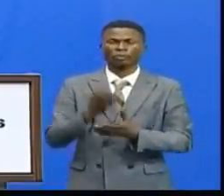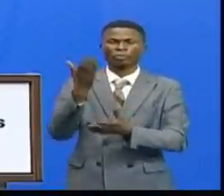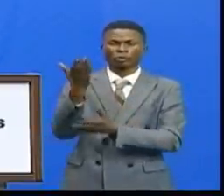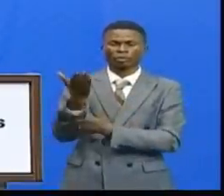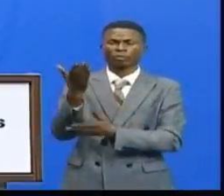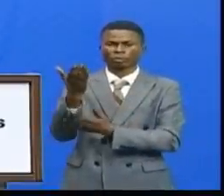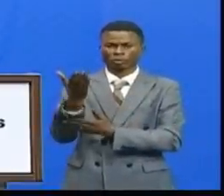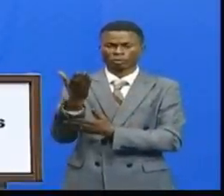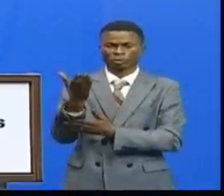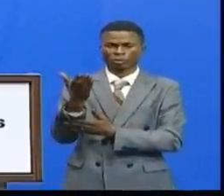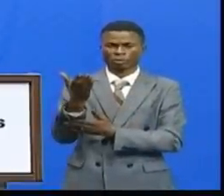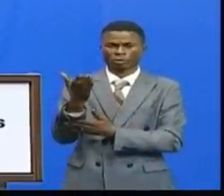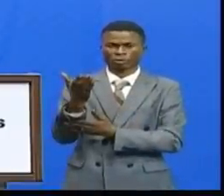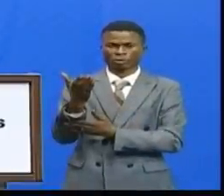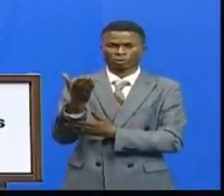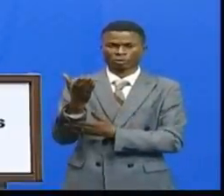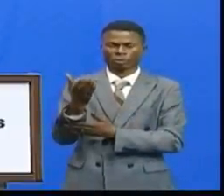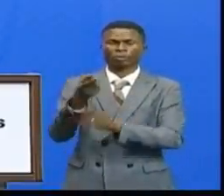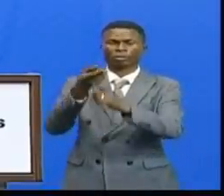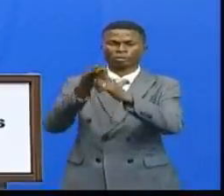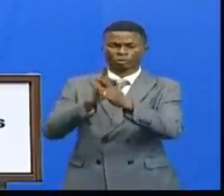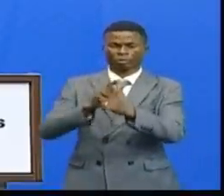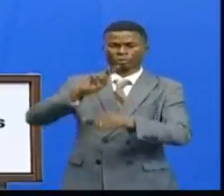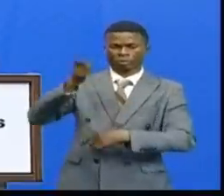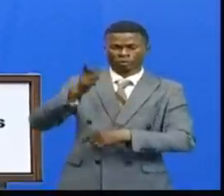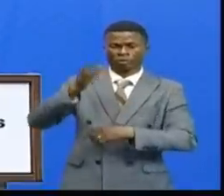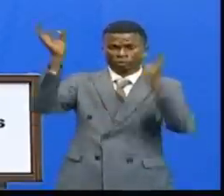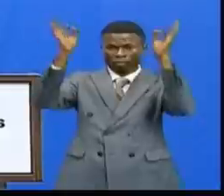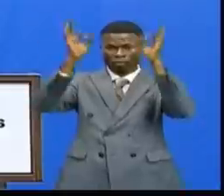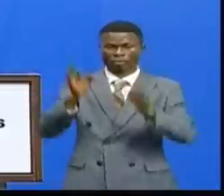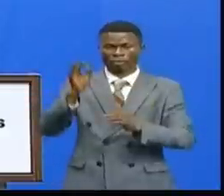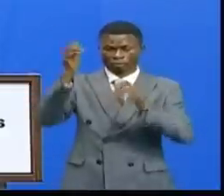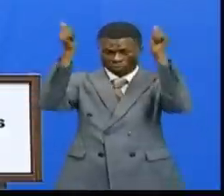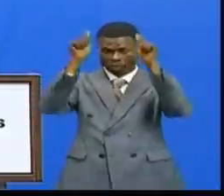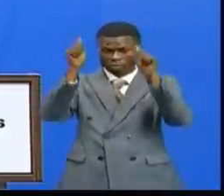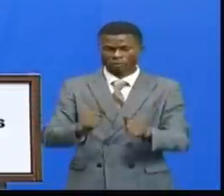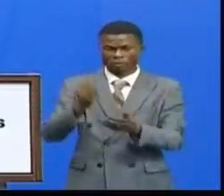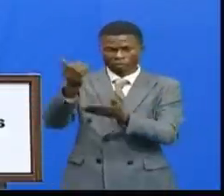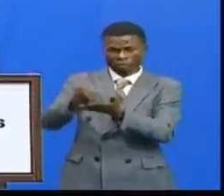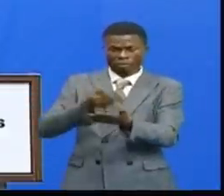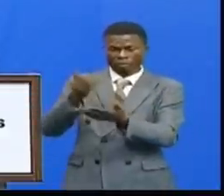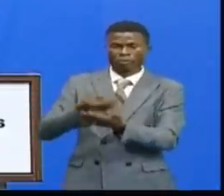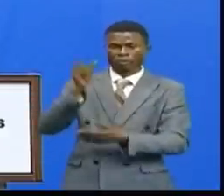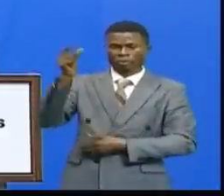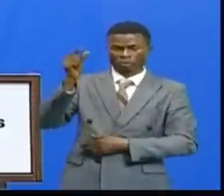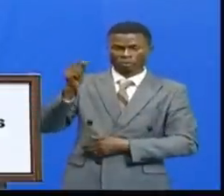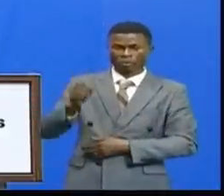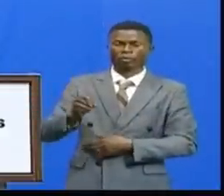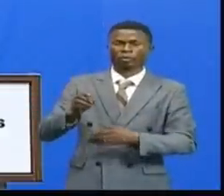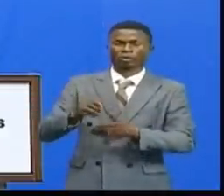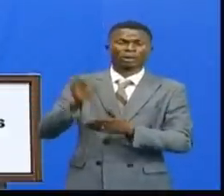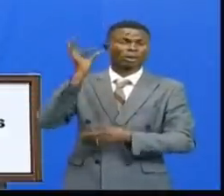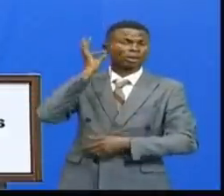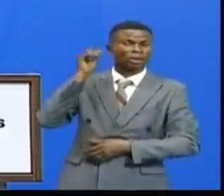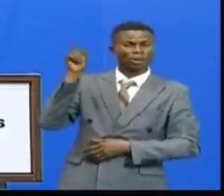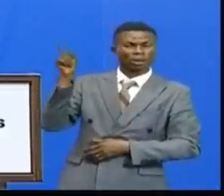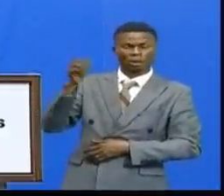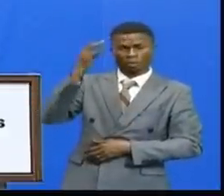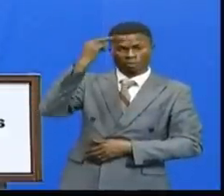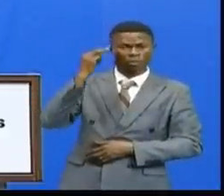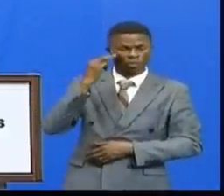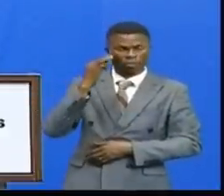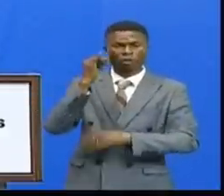Recommandation phare, issue du deuxième forum africain sur l'exploitation minière à Addis Abeba. Le ministre